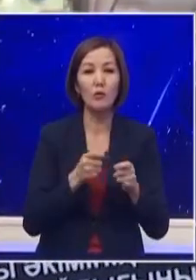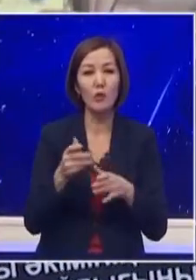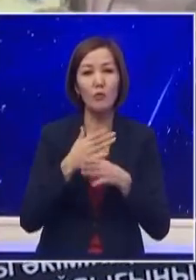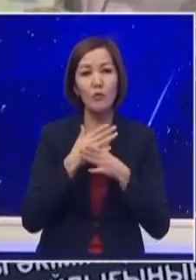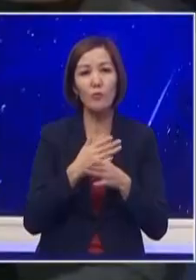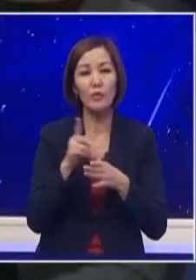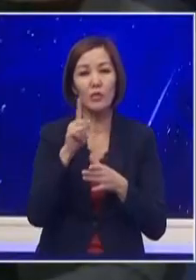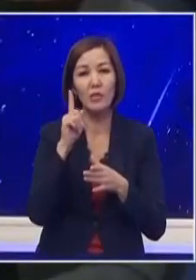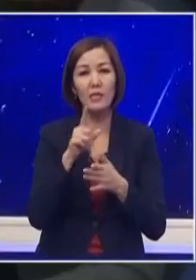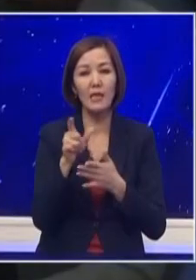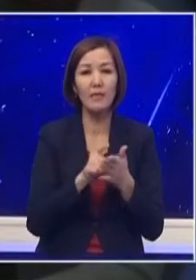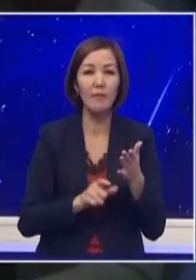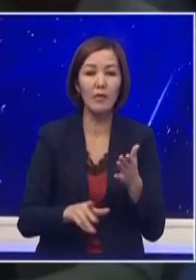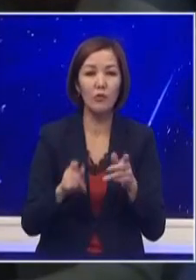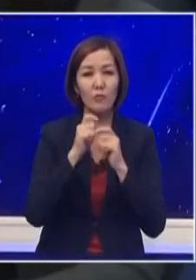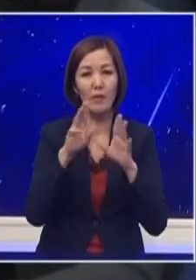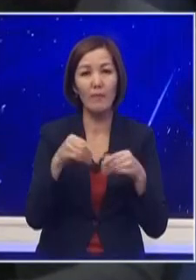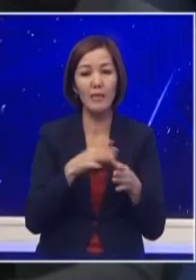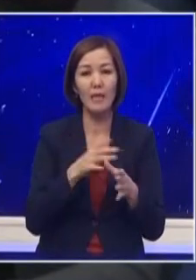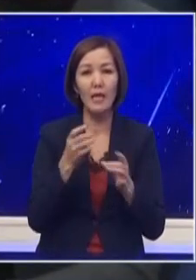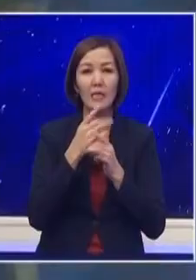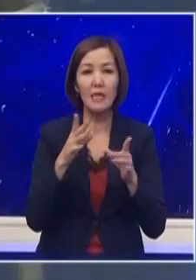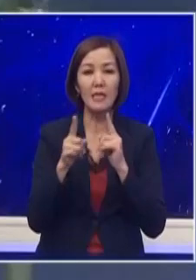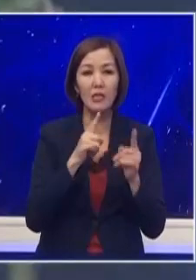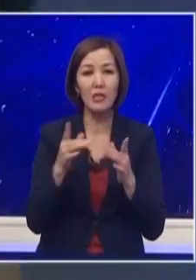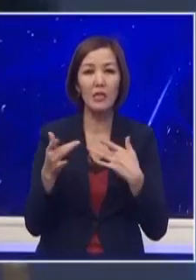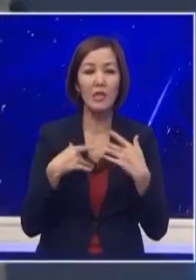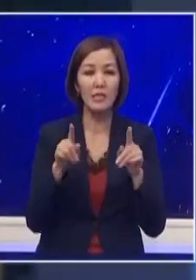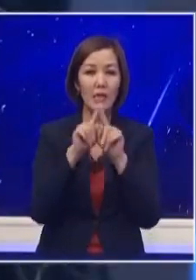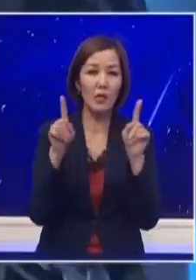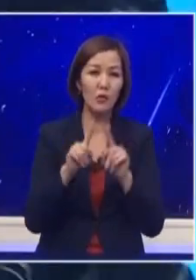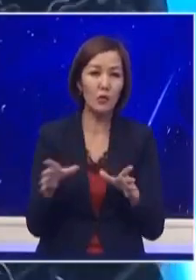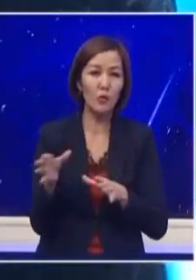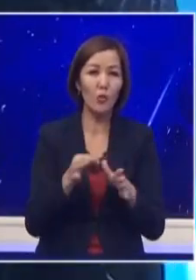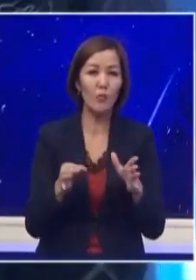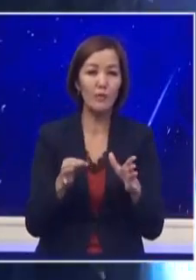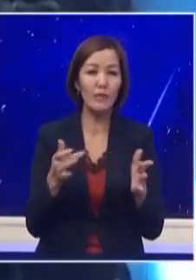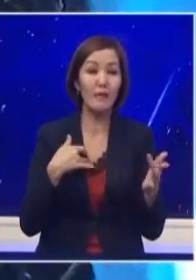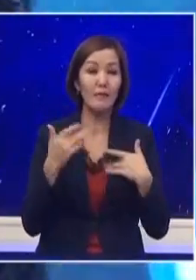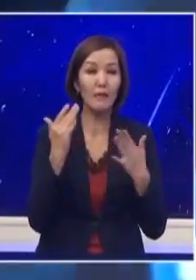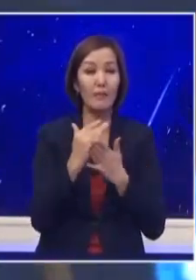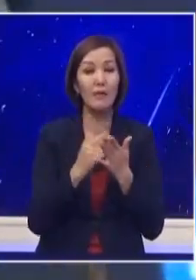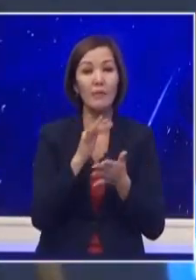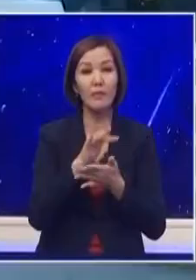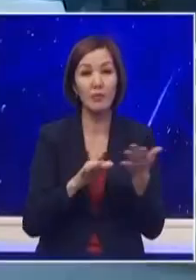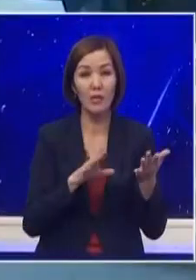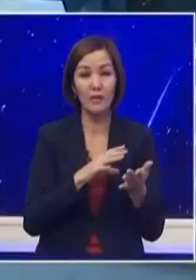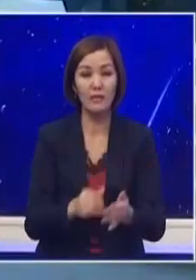әдебиетші номинациялары бойынша марапатталды. Салтанатты жиын соңы эстрада жұлдыздары мен облыс өнерпаздарының концерттік бағдарламасымен